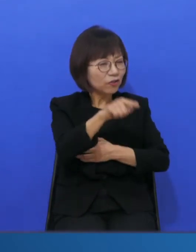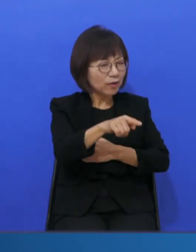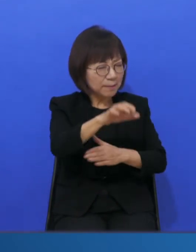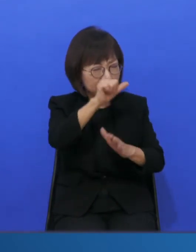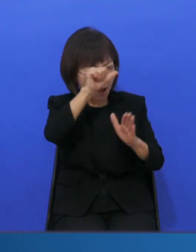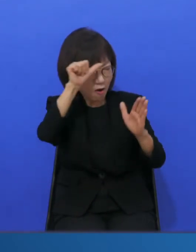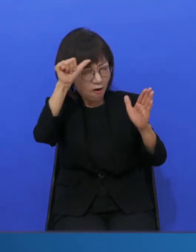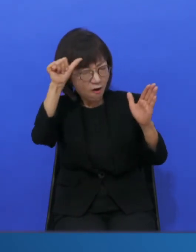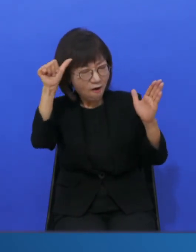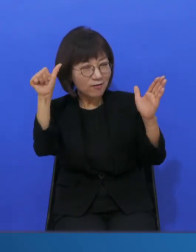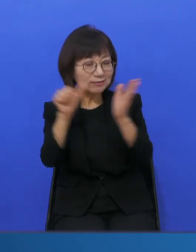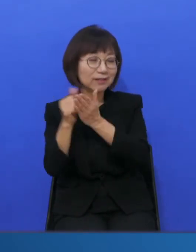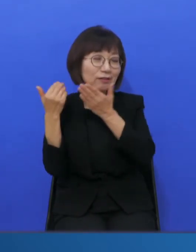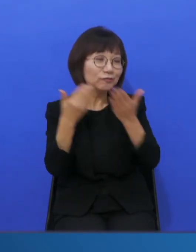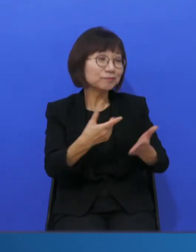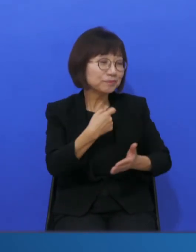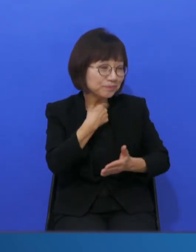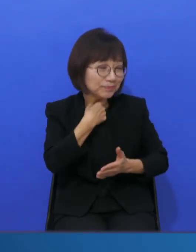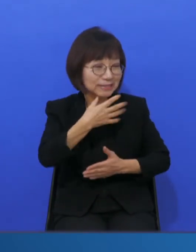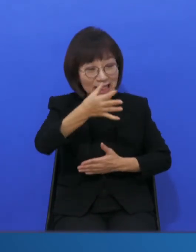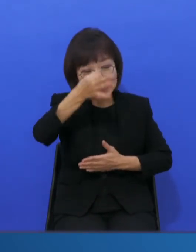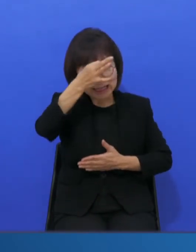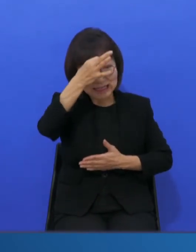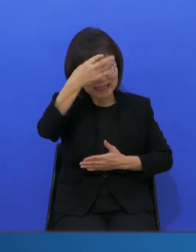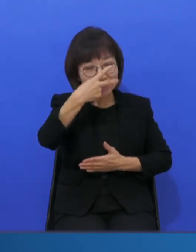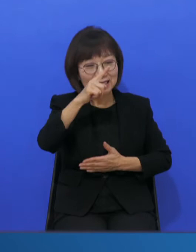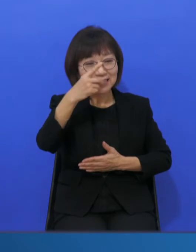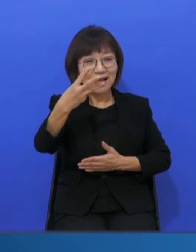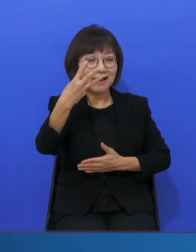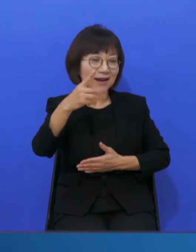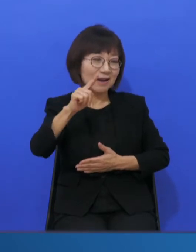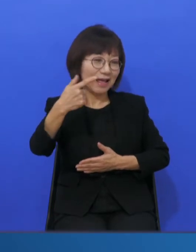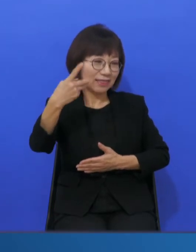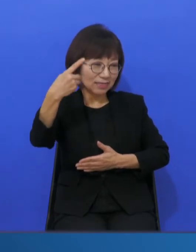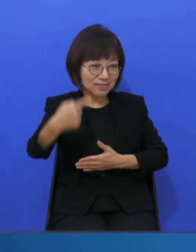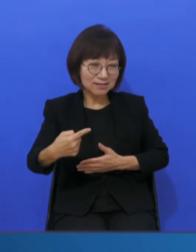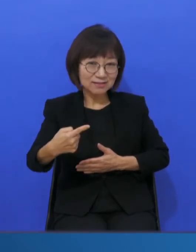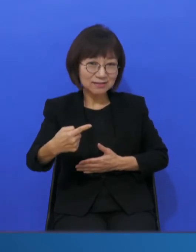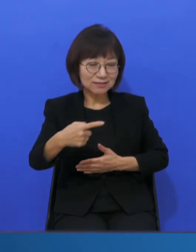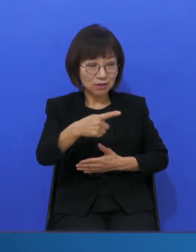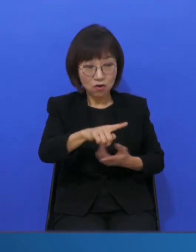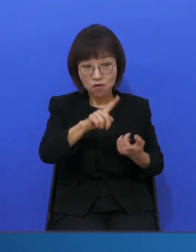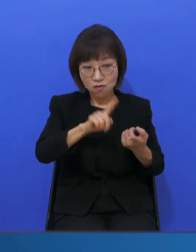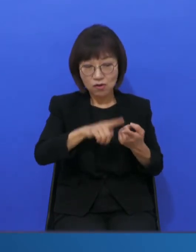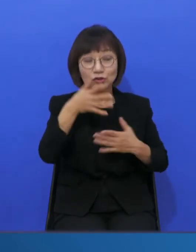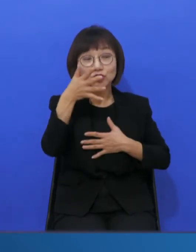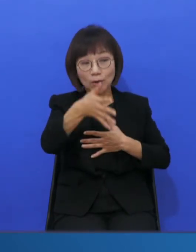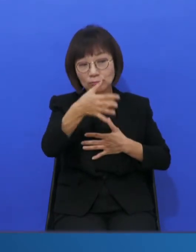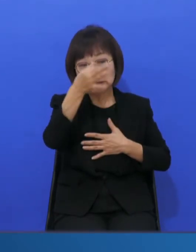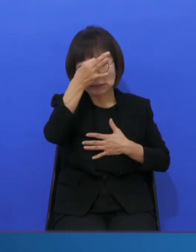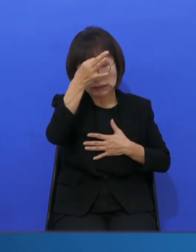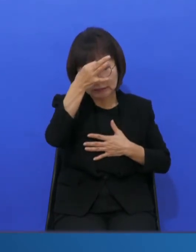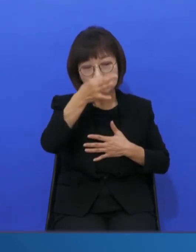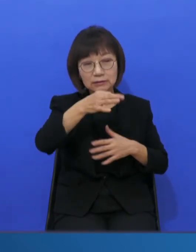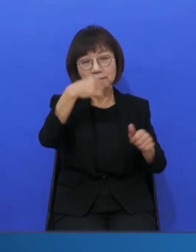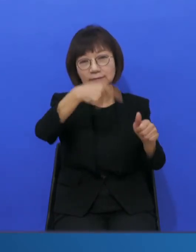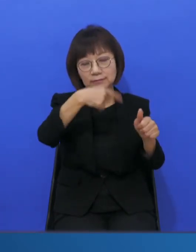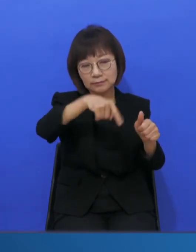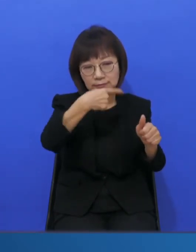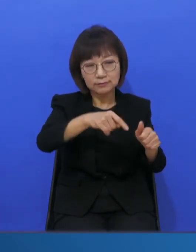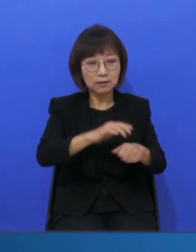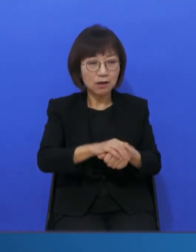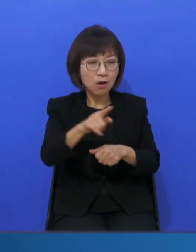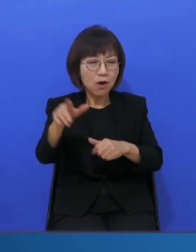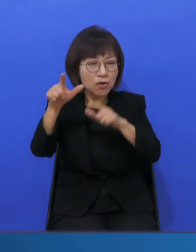달란트는 뭐냐? What is the talent that God wants to give to you for your entire life long? 거기에 대한 전문성은 뭐냐? And what is your specialization? 거기에